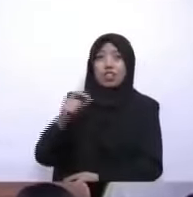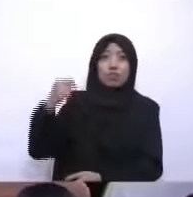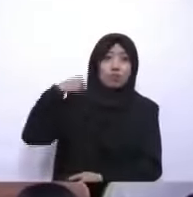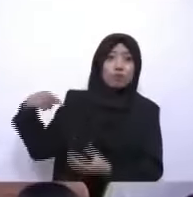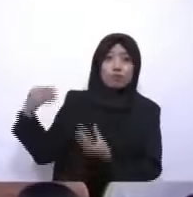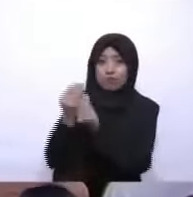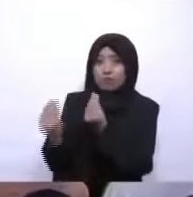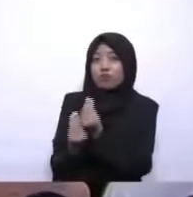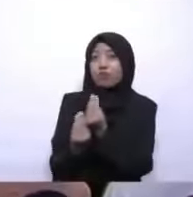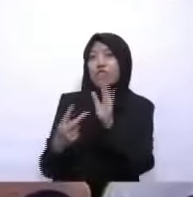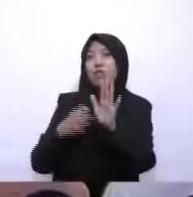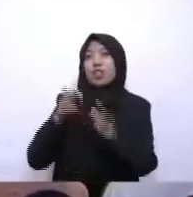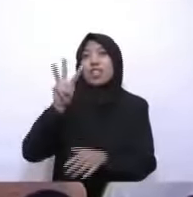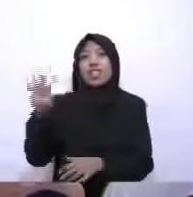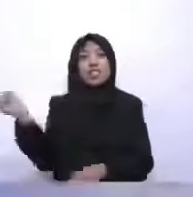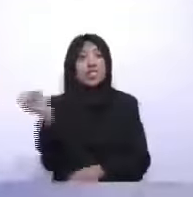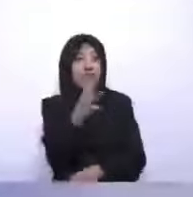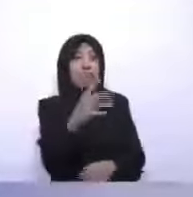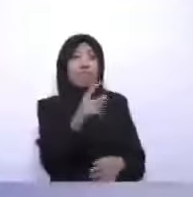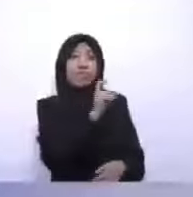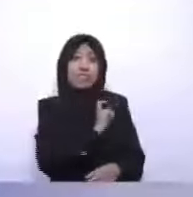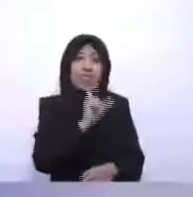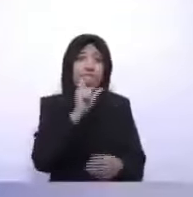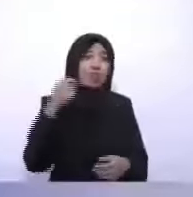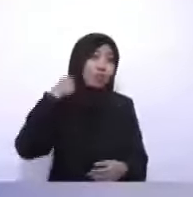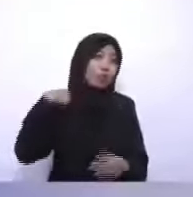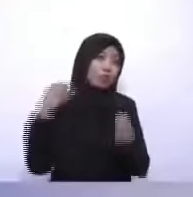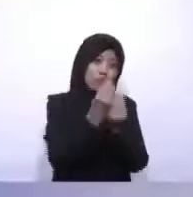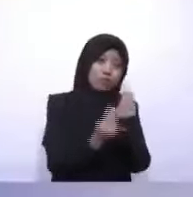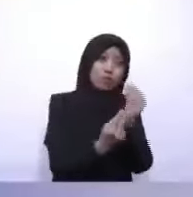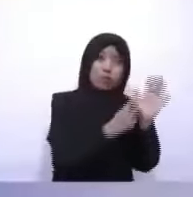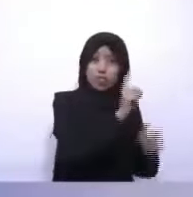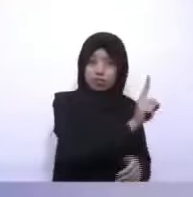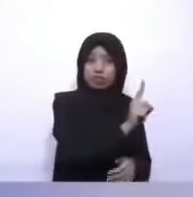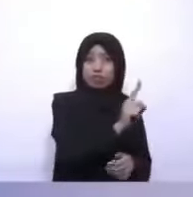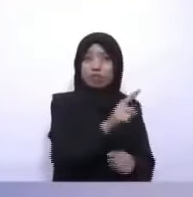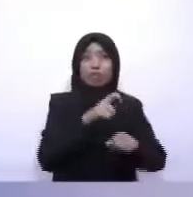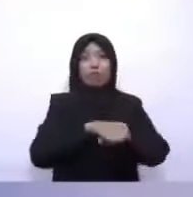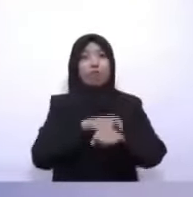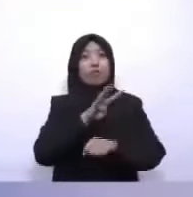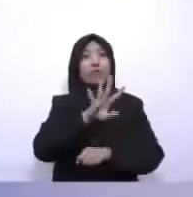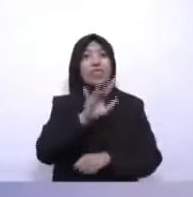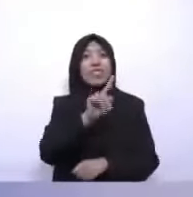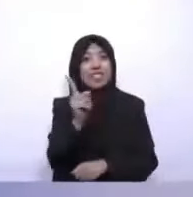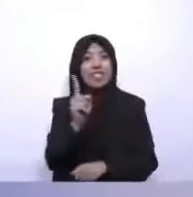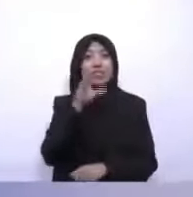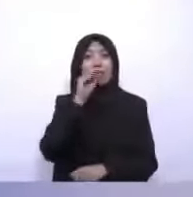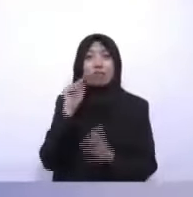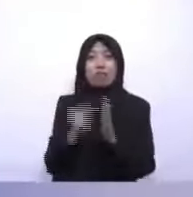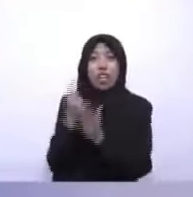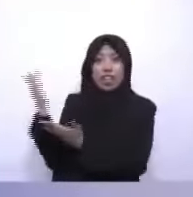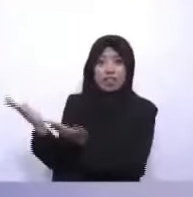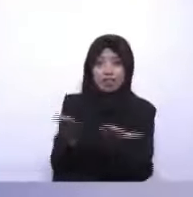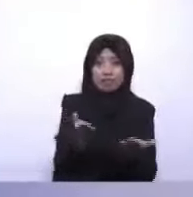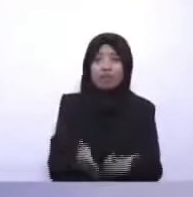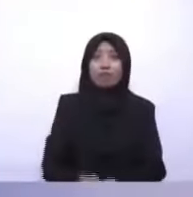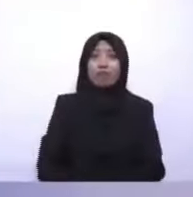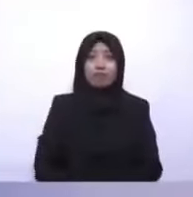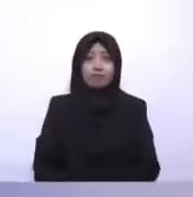3 menanggapi jawaban dari Cawagub nomor urut 1. Durasi Anda 45 detik, dimulai saat Anda berbicara.